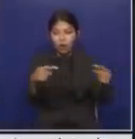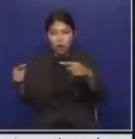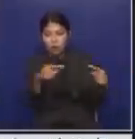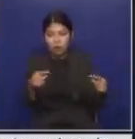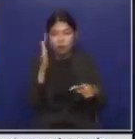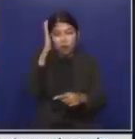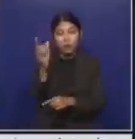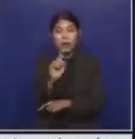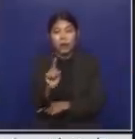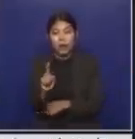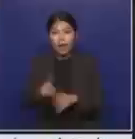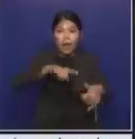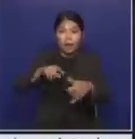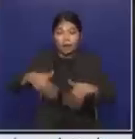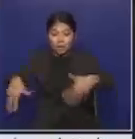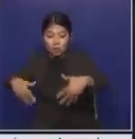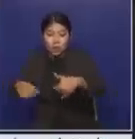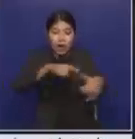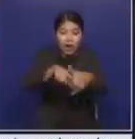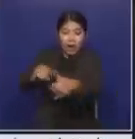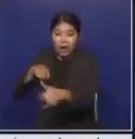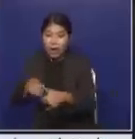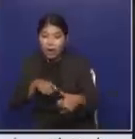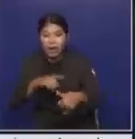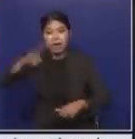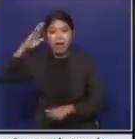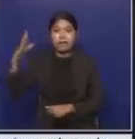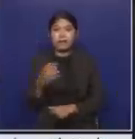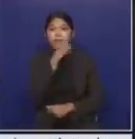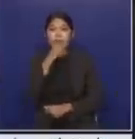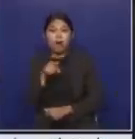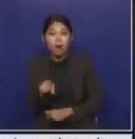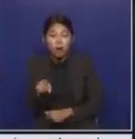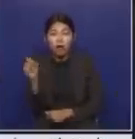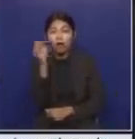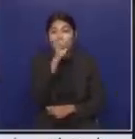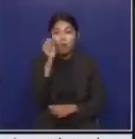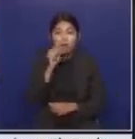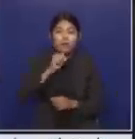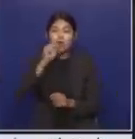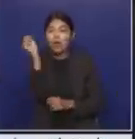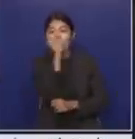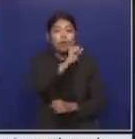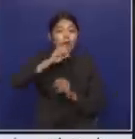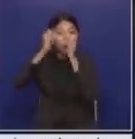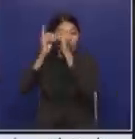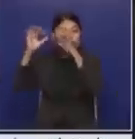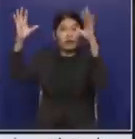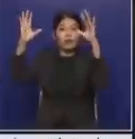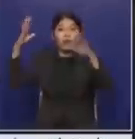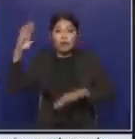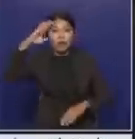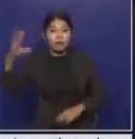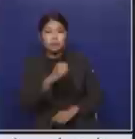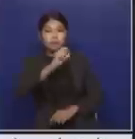ขึ้นฮะจะให้ค่าการแล้วทำ Big cleaning Dayแล้วก็ทำแล้วทหารแต่งเพลงขายฝันปฏิรูปแล้วก็ฆ่ากันใหม่ทำ